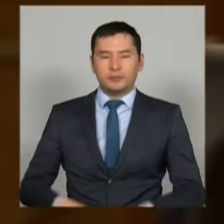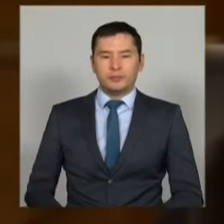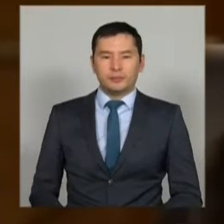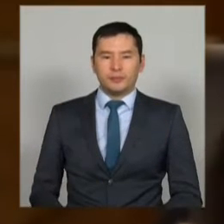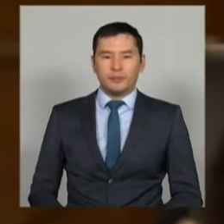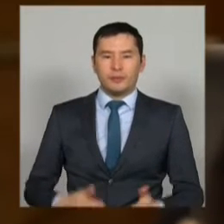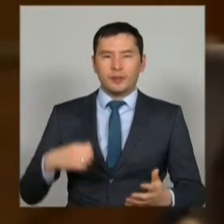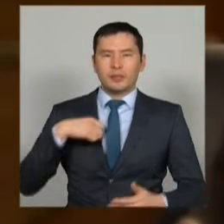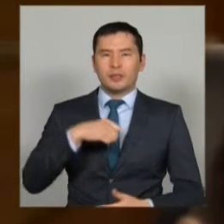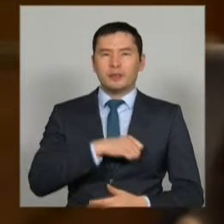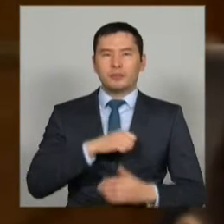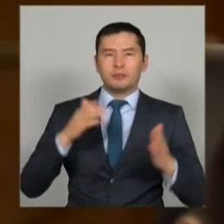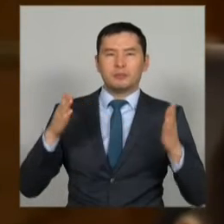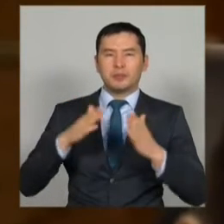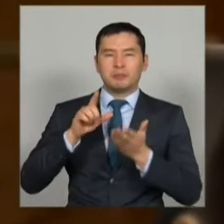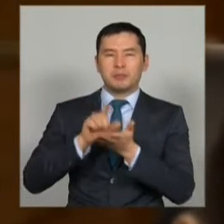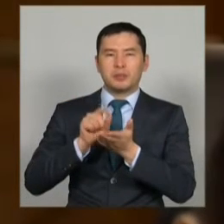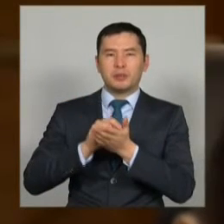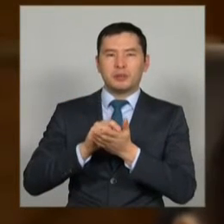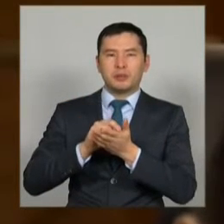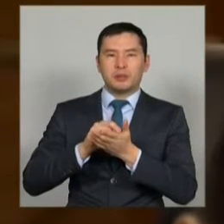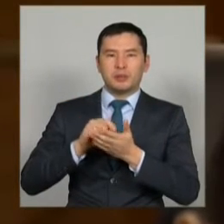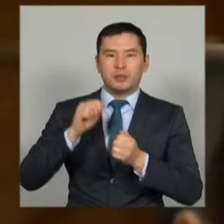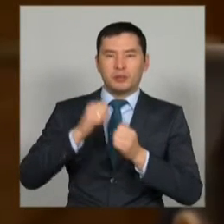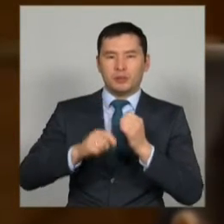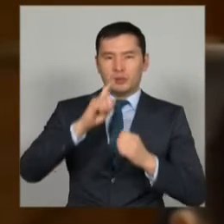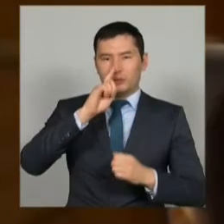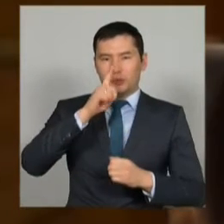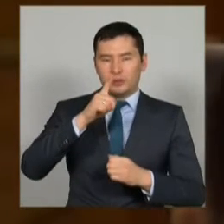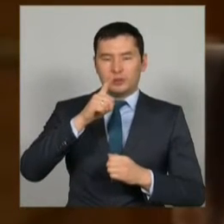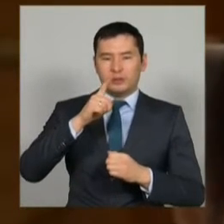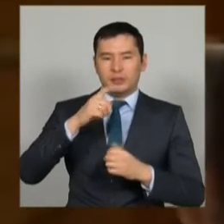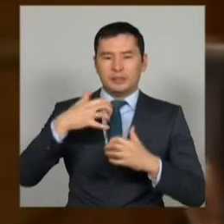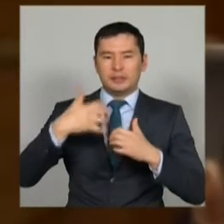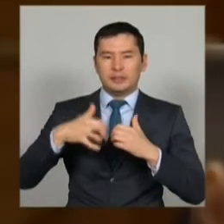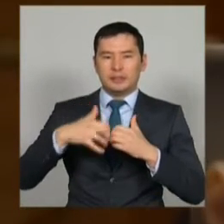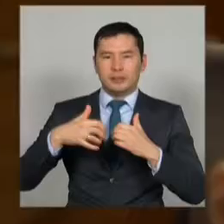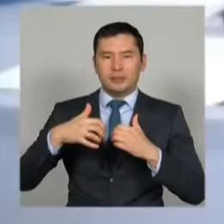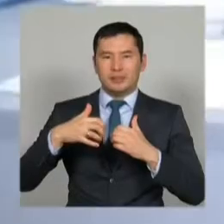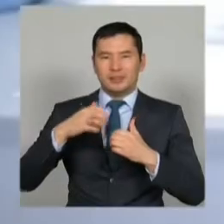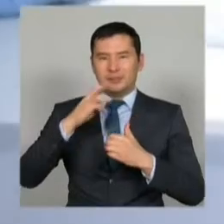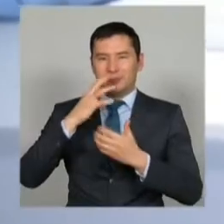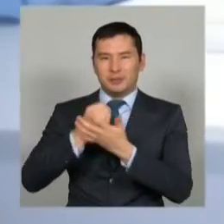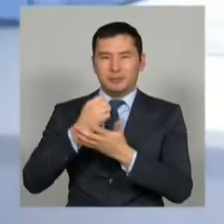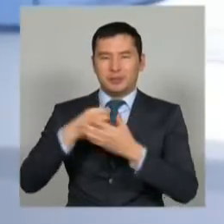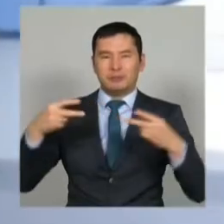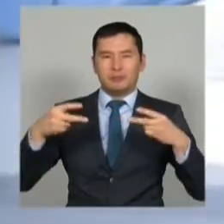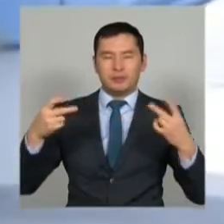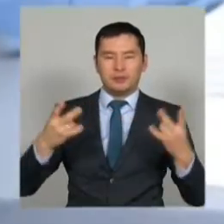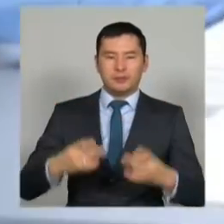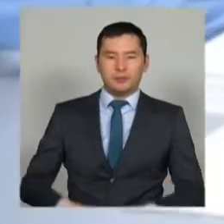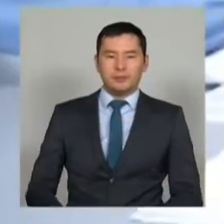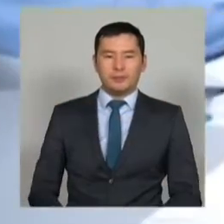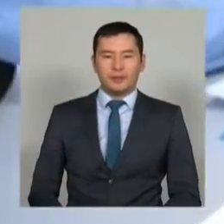көрінеді. Ең төменгі базалық зейнетақы тиісті жыл сайынғы түзетумен орташа жалақыға тең болу керек. Депутат